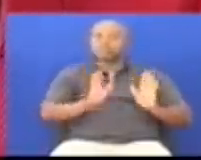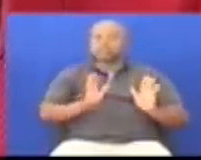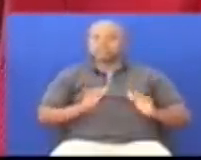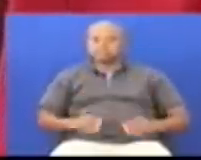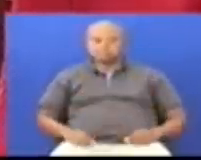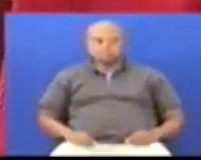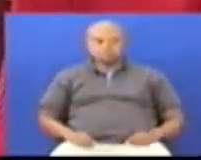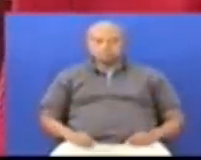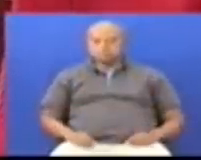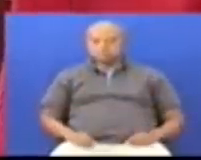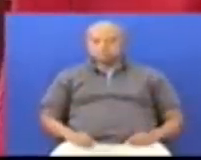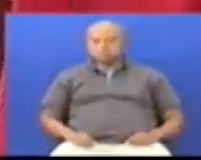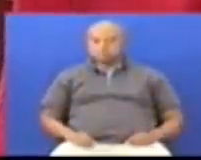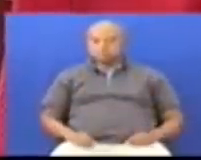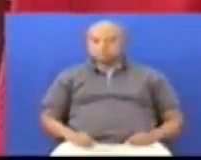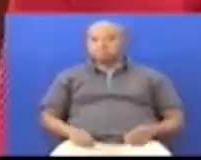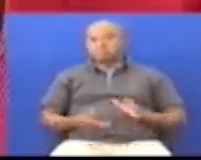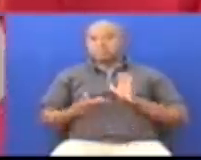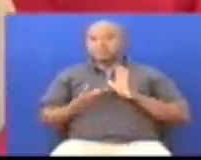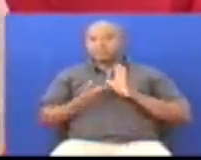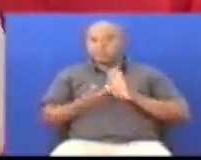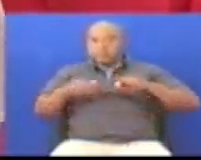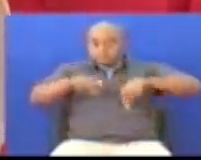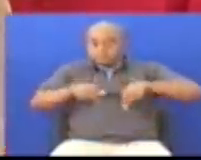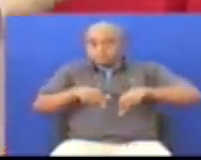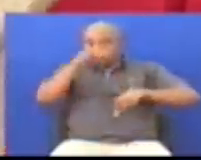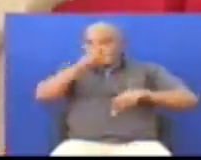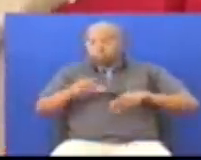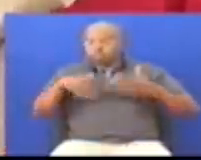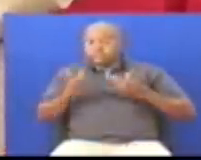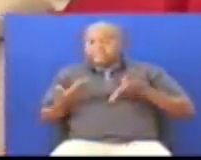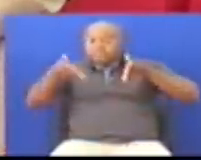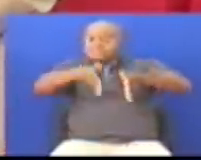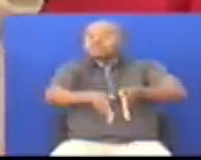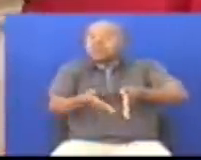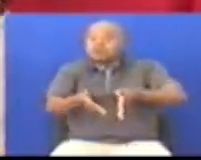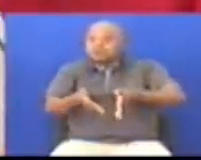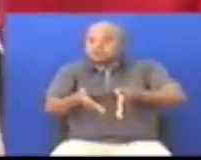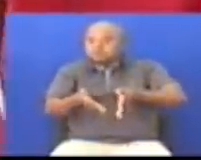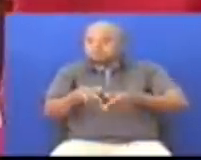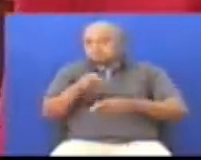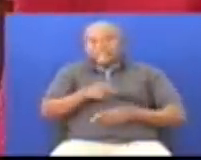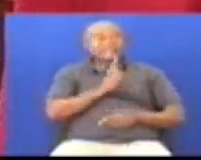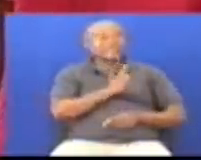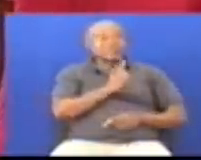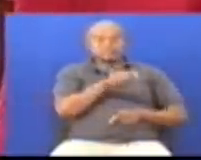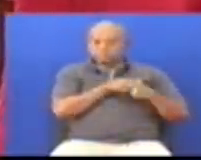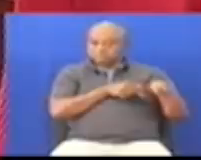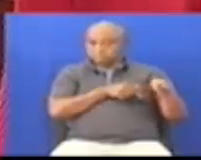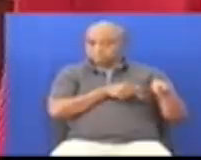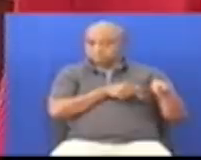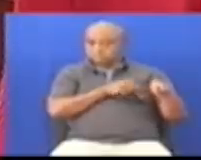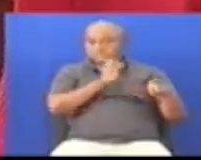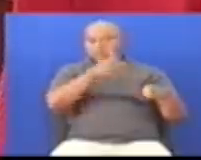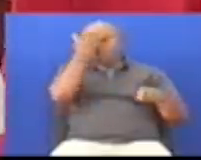Leo hii mtu amemaliza kuzikwa ni TAMISEMI huko huko.